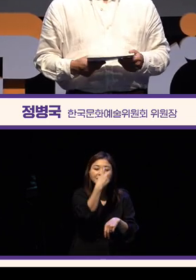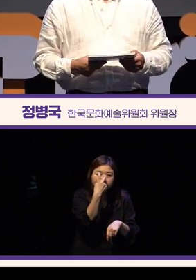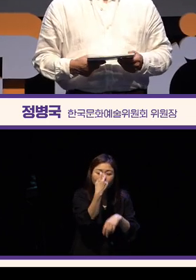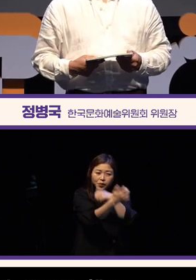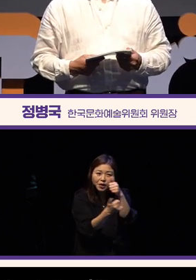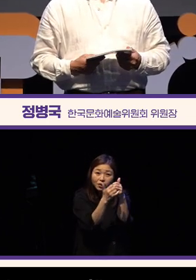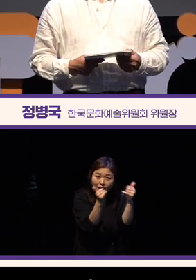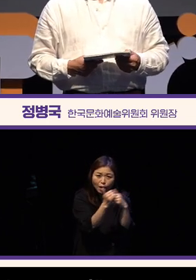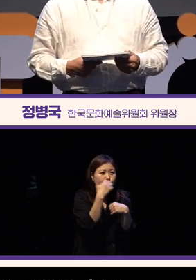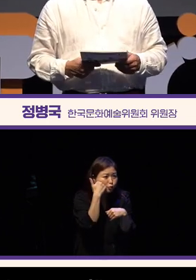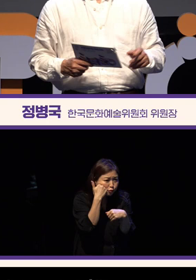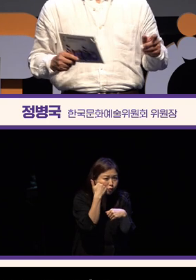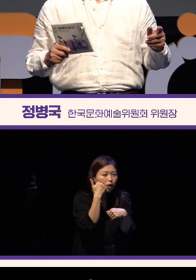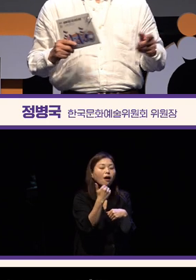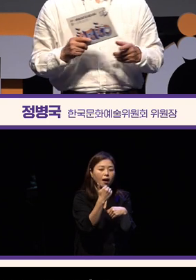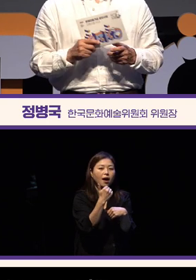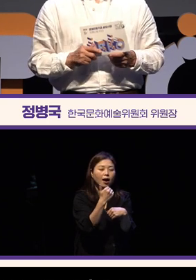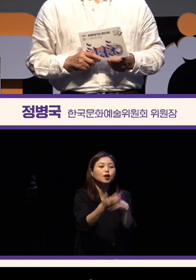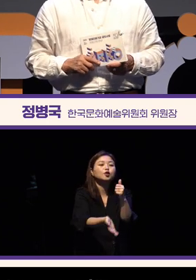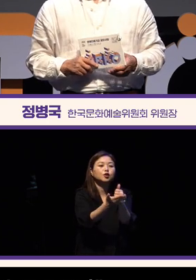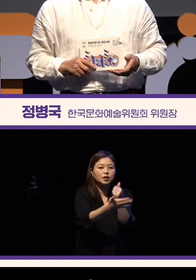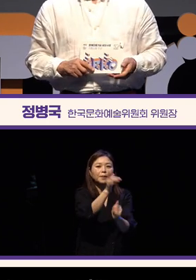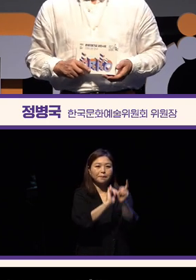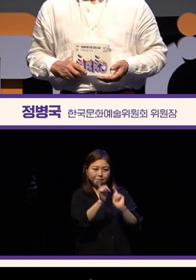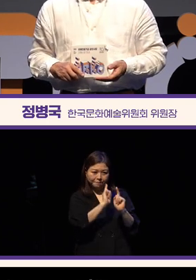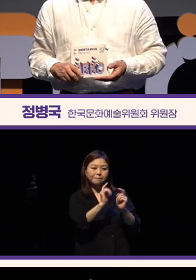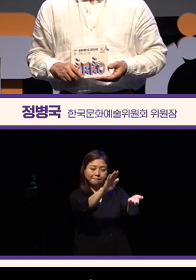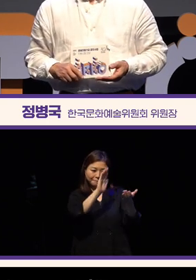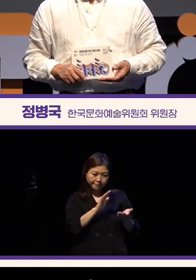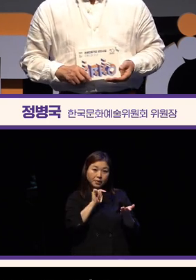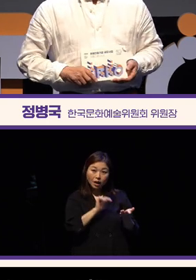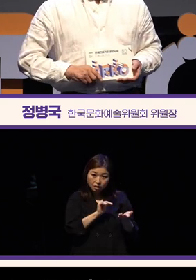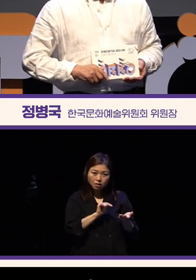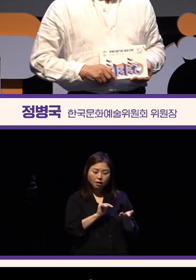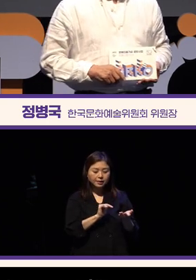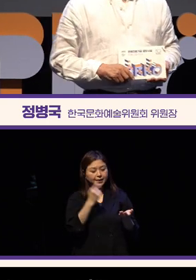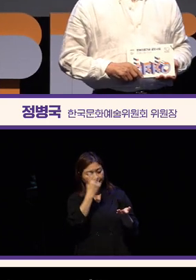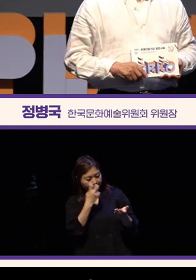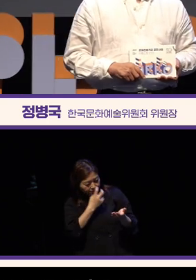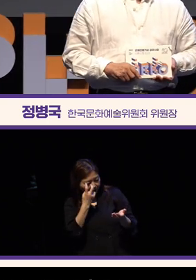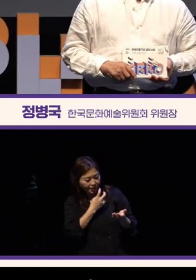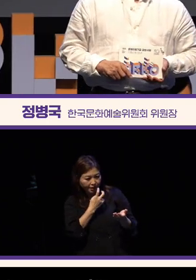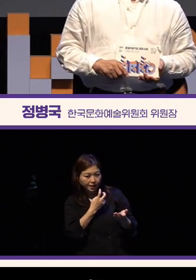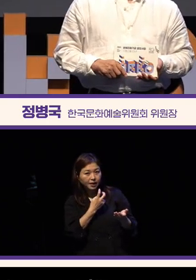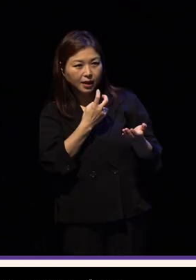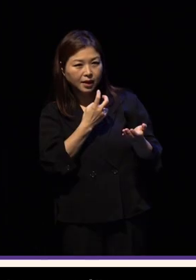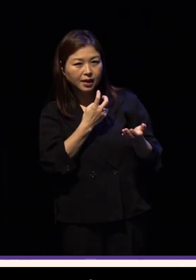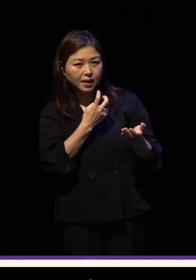심의를 했습니다. 이것도 크로스 체킹을 하기 위해서 두 차례 심의를 했더니